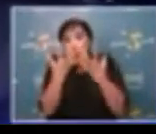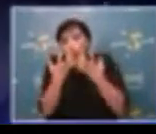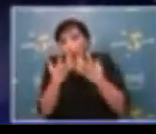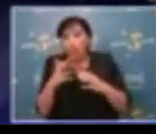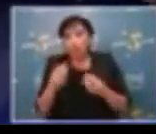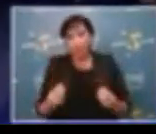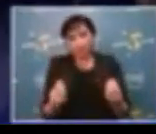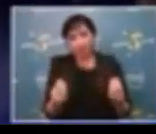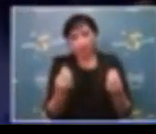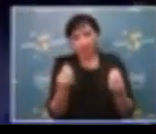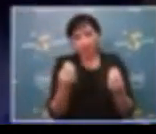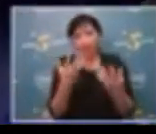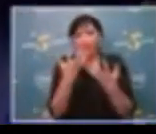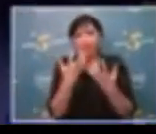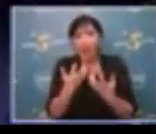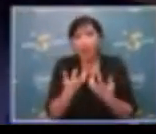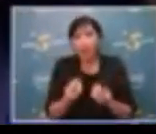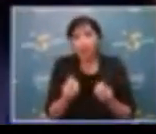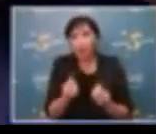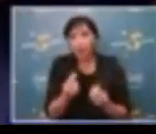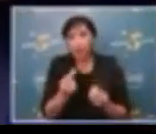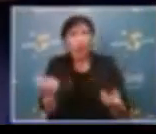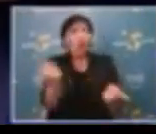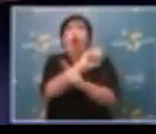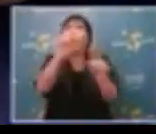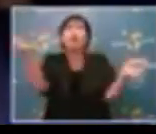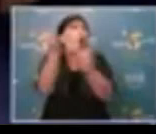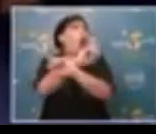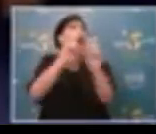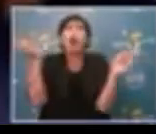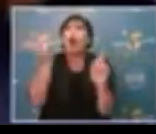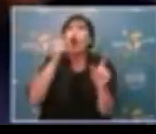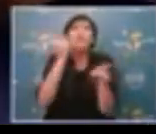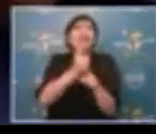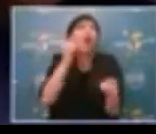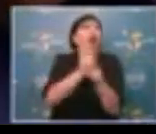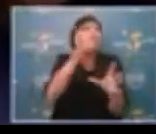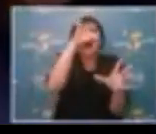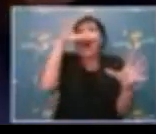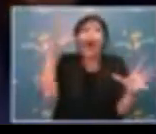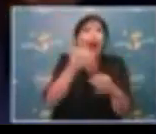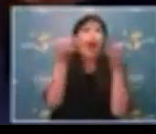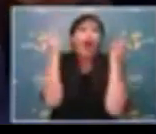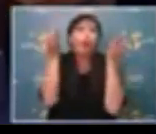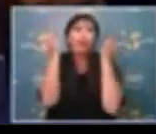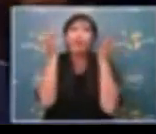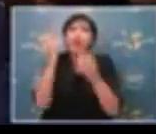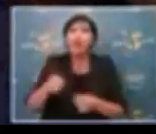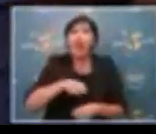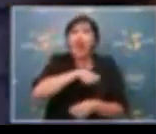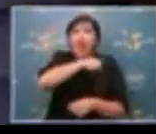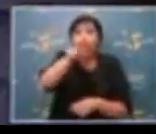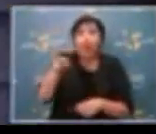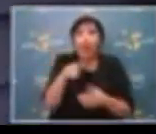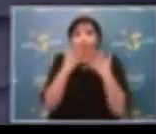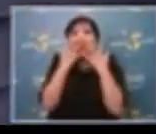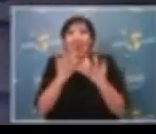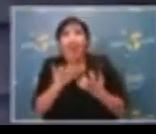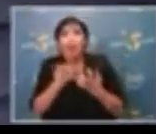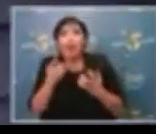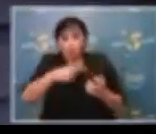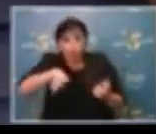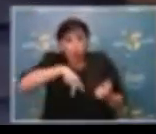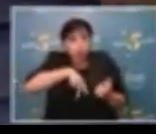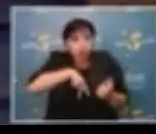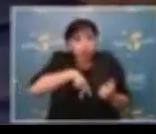po' di depressione. Ma no, dovete capire una cosa, che non dovete prendervi la depressione per voi